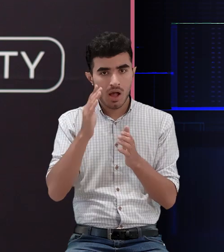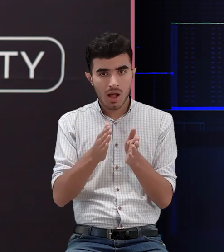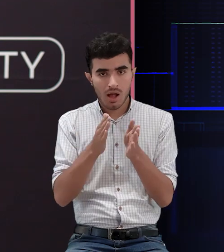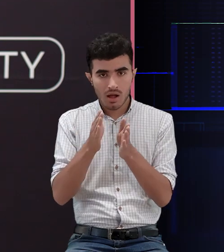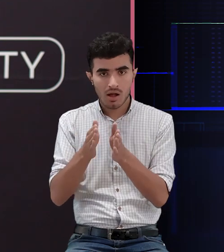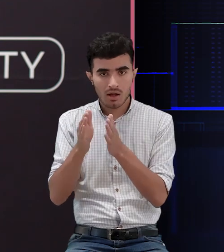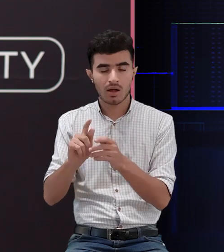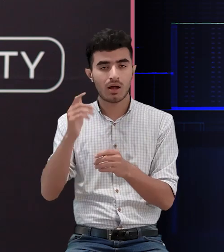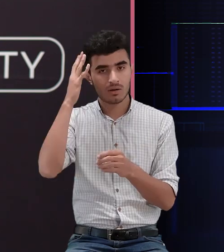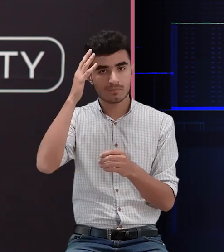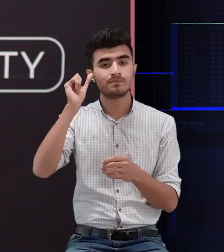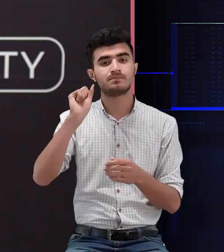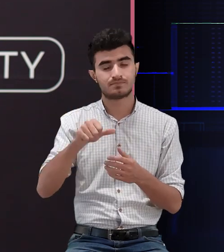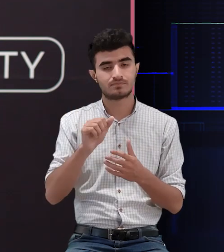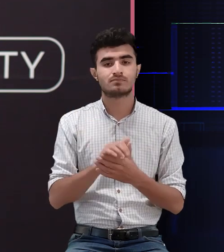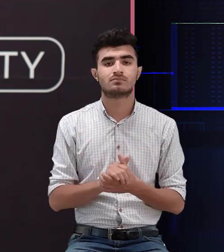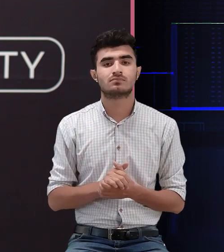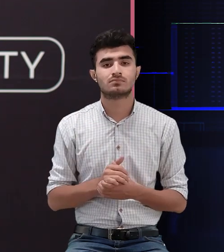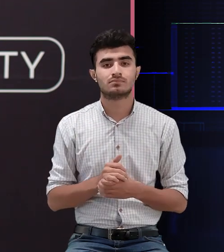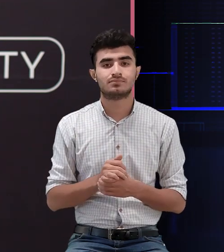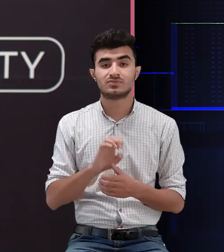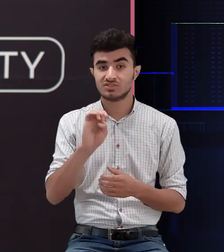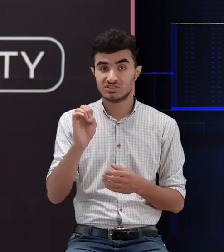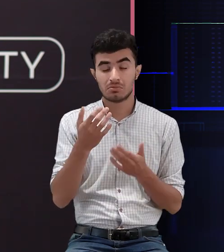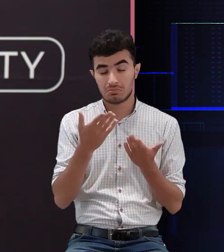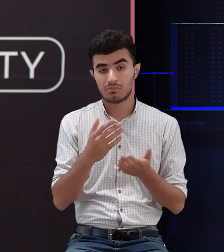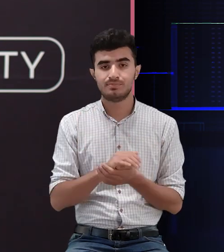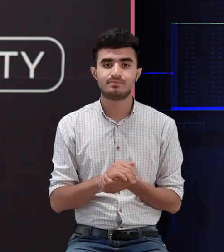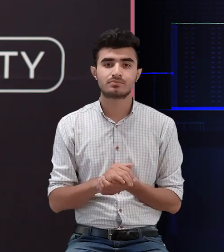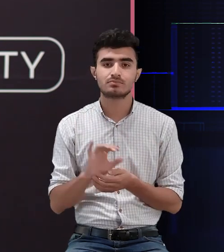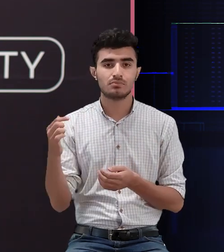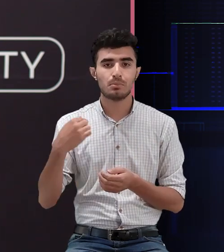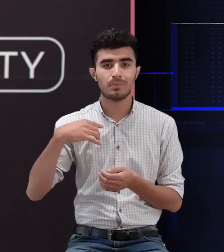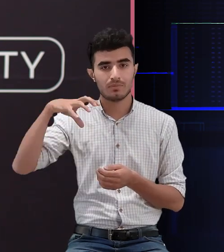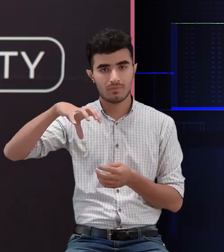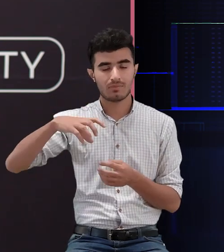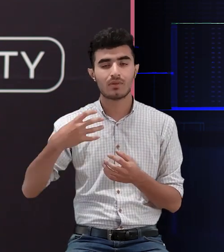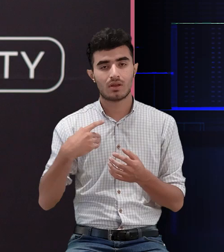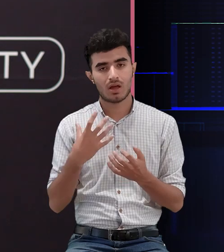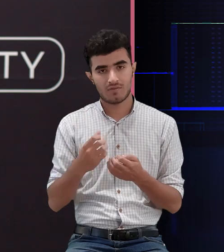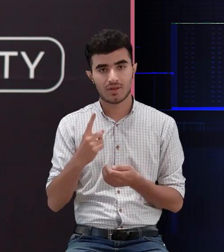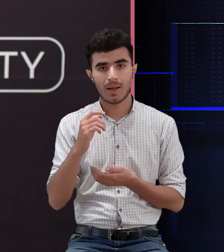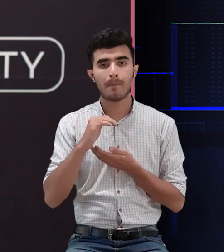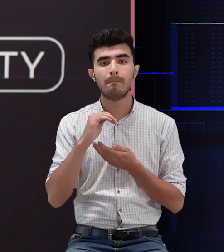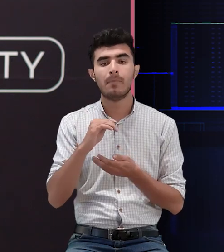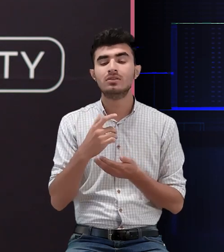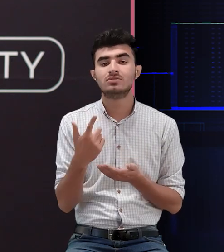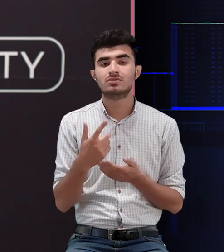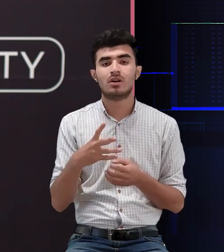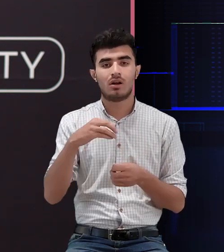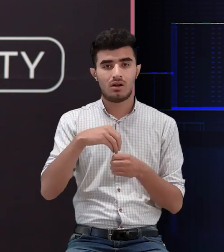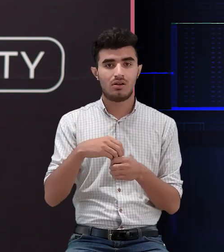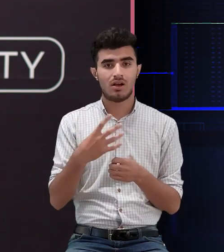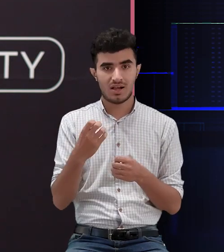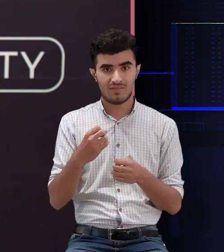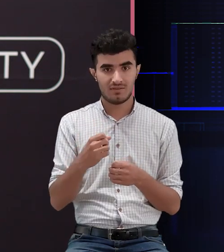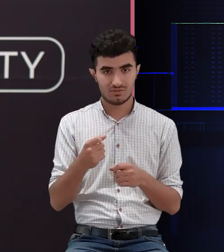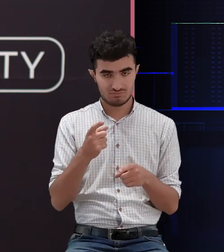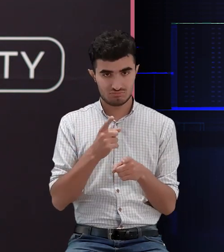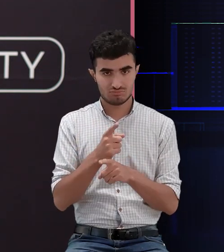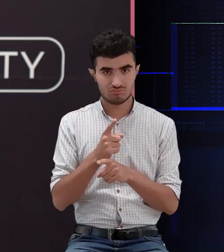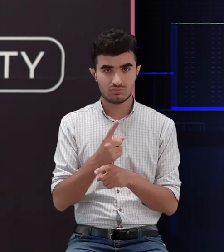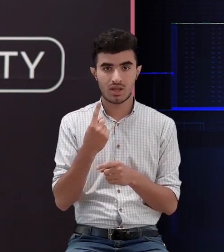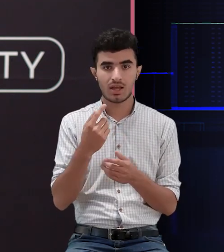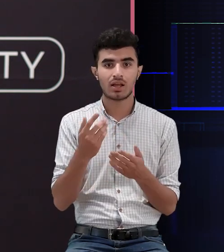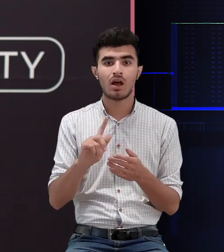کر کے تو نہانا ہے. ایگزامپل ہے, ہمارے پاس ہمارے سینٹر میں ایک بچہ ہے جس نے ابھی ایک جگہ میکڈونلڈس